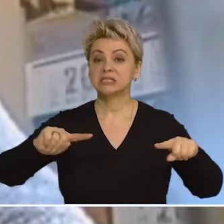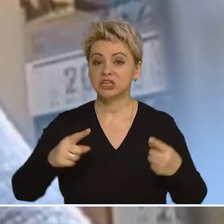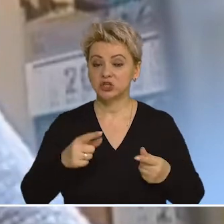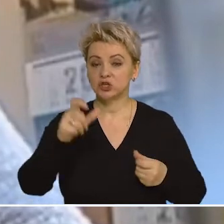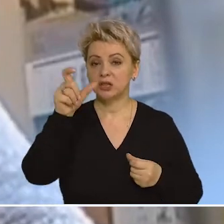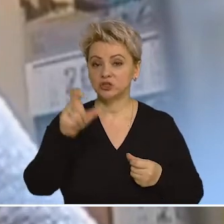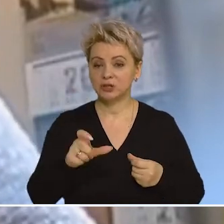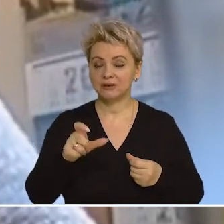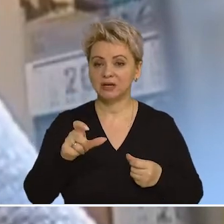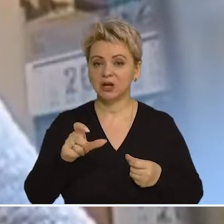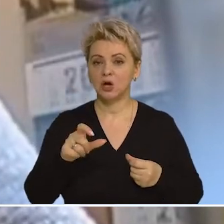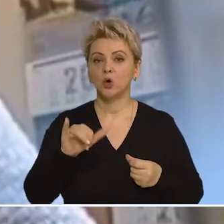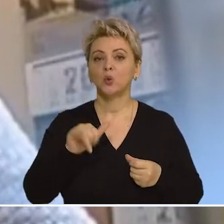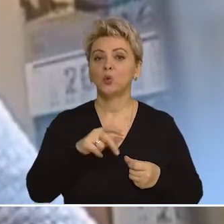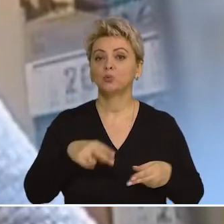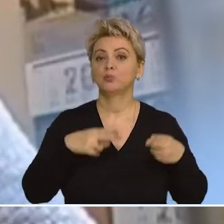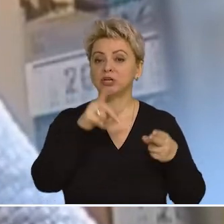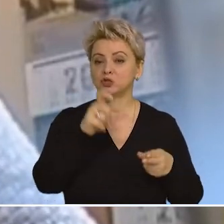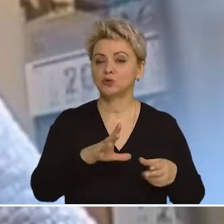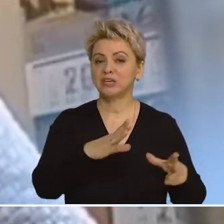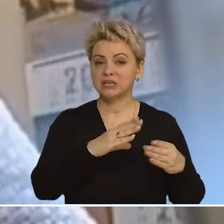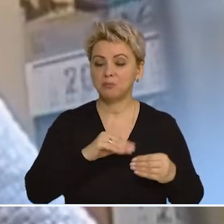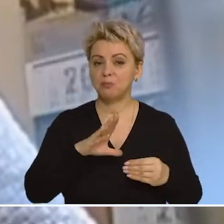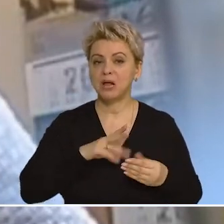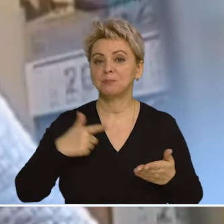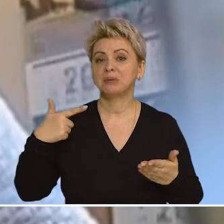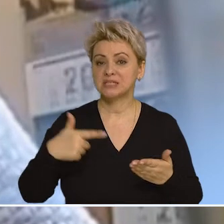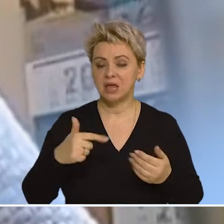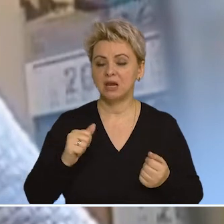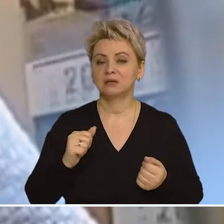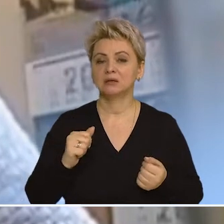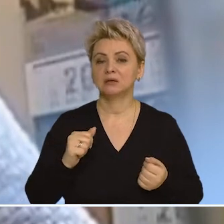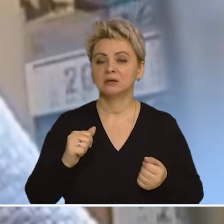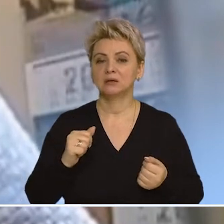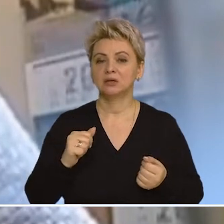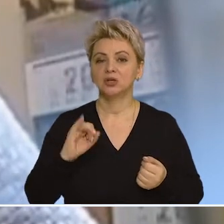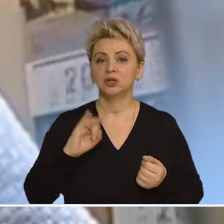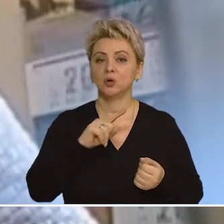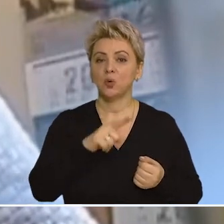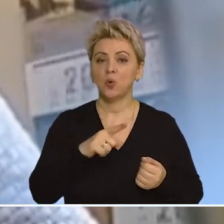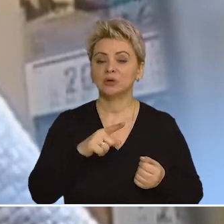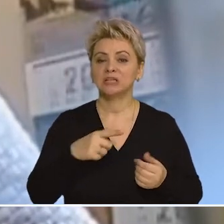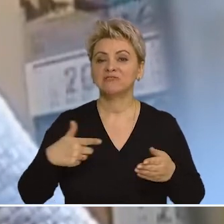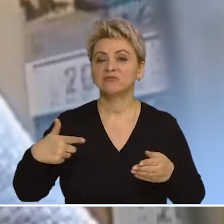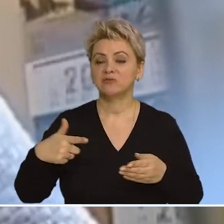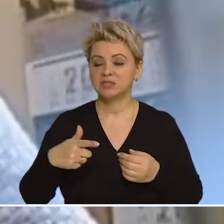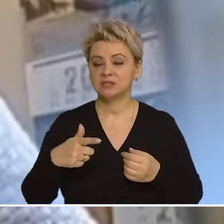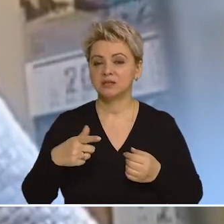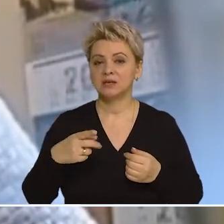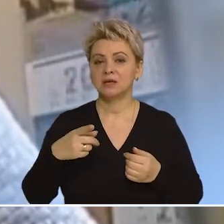задержал человека, но у преступника с собой был пистолет. И он из-под